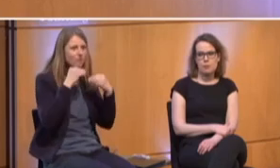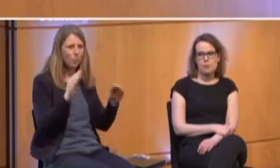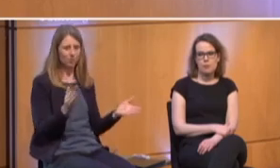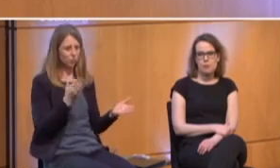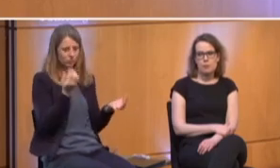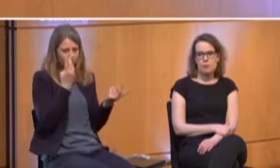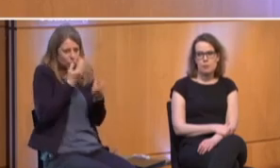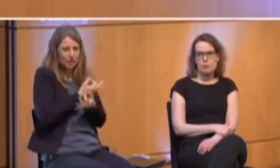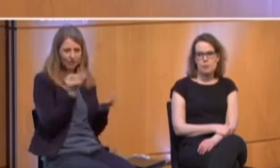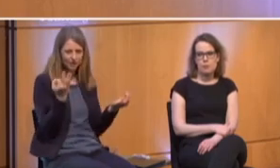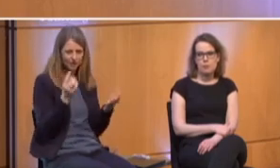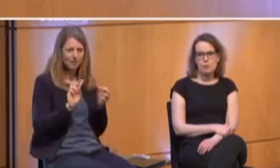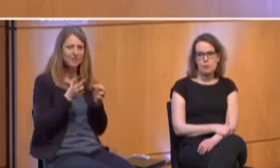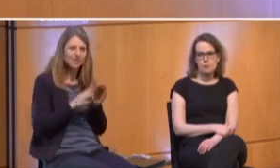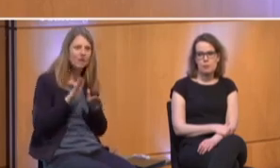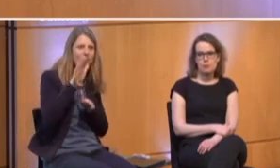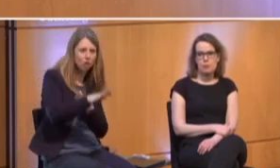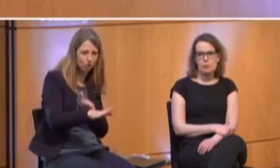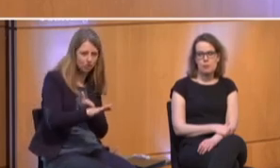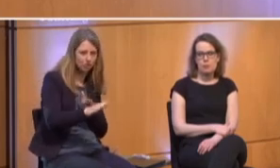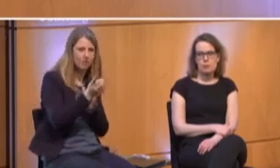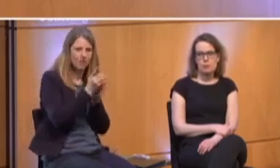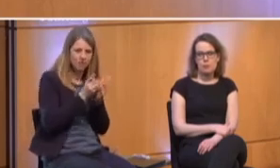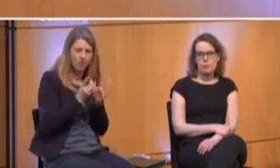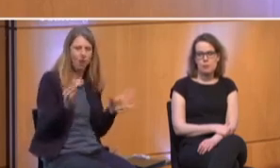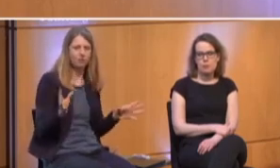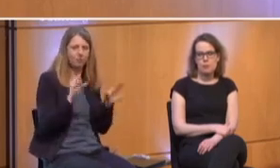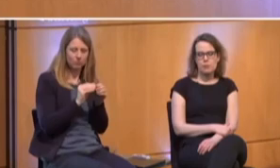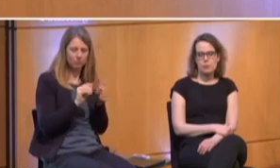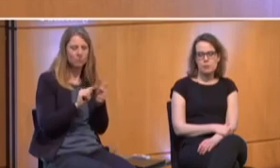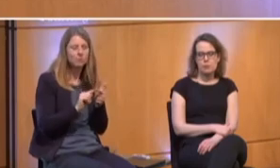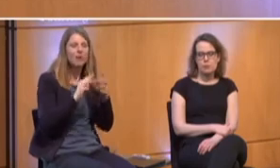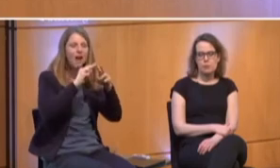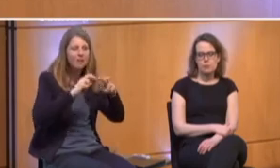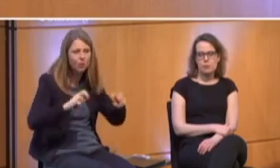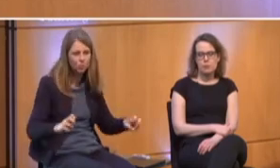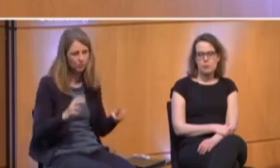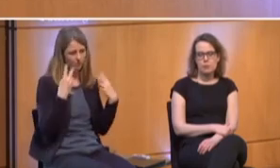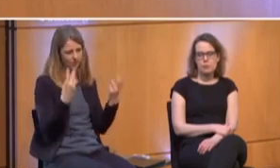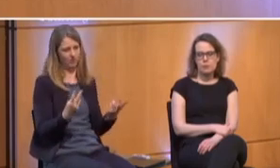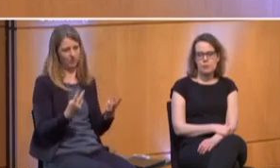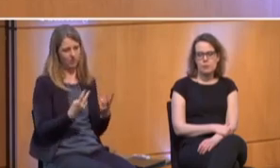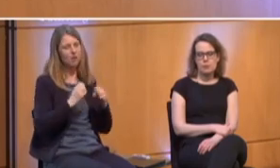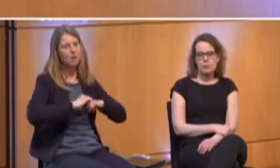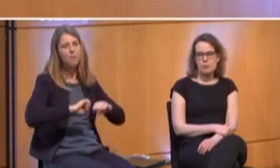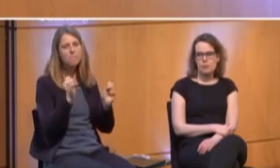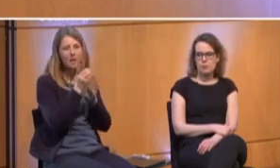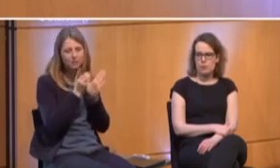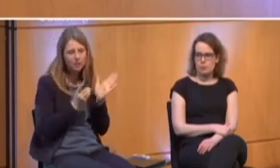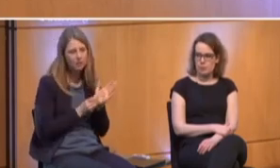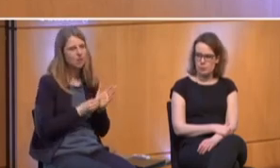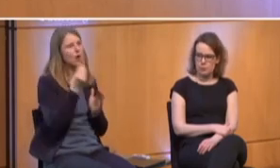erstmal nicht verstehe. Das heißt, die zweite Schicht auf dieser Daten, auf diesem Datenlayer drauf, ist jetzt tatsächlich die Analytik. Big Data Analytics,